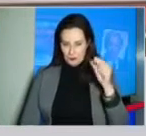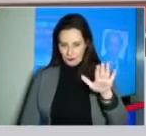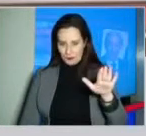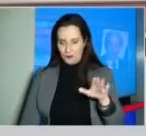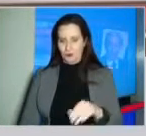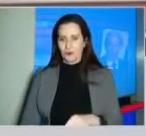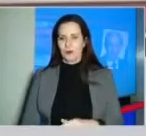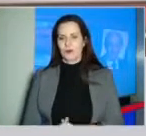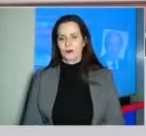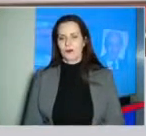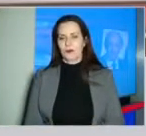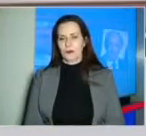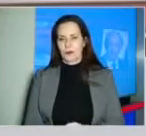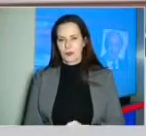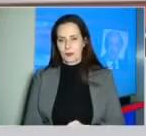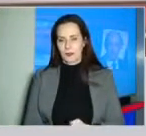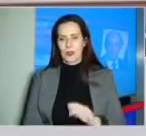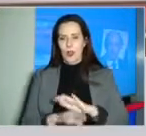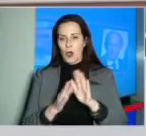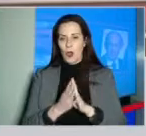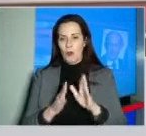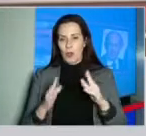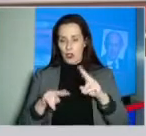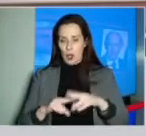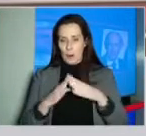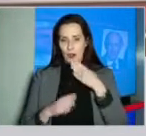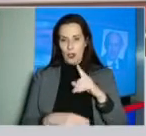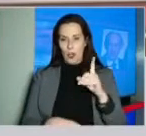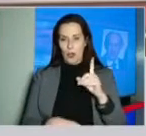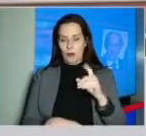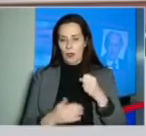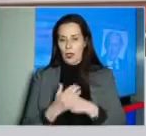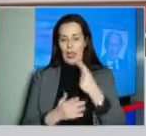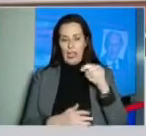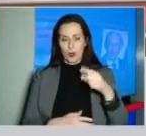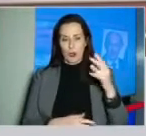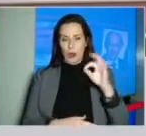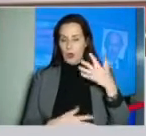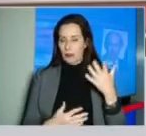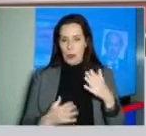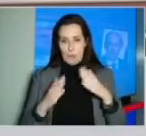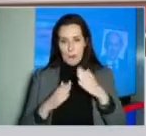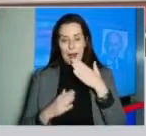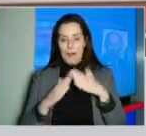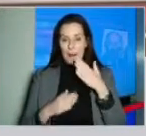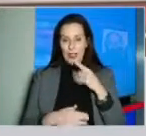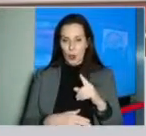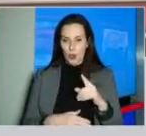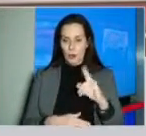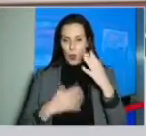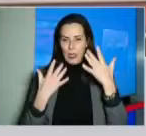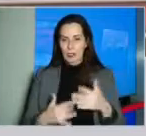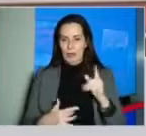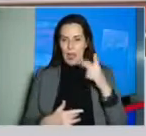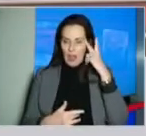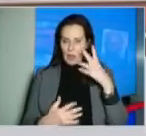איתנו. תישאר איתנו, הערה אחת. בכל הסקרים, מה שנשאר מהבית היהודי הוא 1% עד 1.2%. אין הרבה מנדטים. מהבית היהודי? מהבית היהודי. בכל הסקרים צריך